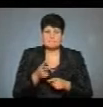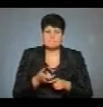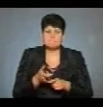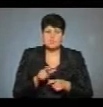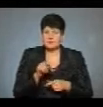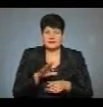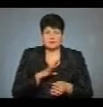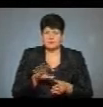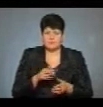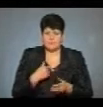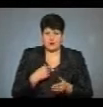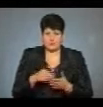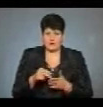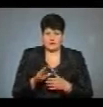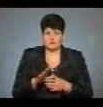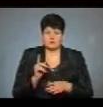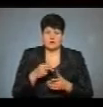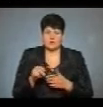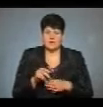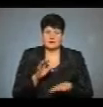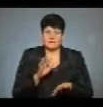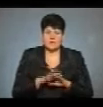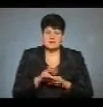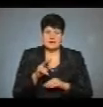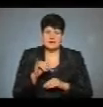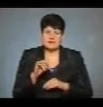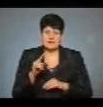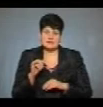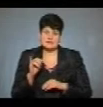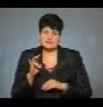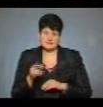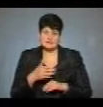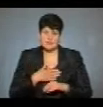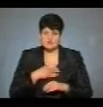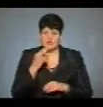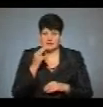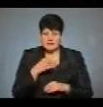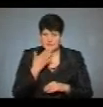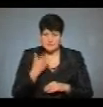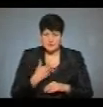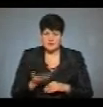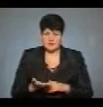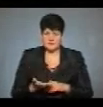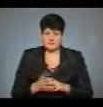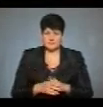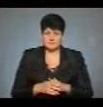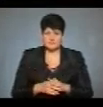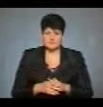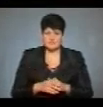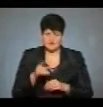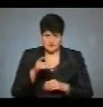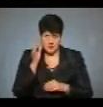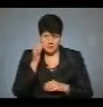не будемо ми купляти, це буде купляти банк, бо це є лізинг. Тобто нашої вини тут немає. Яка вона, про що ви говорите? Ще при